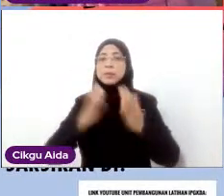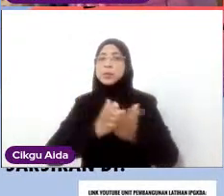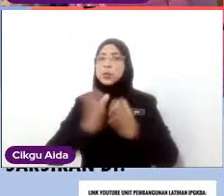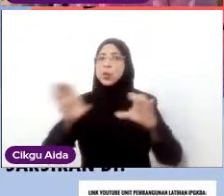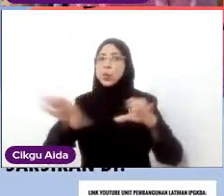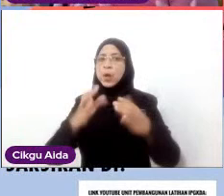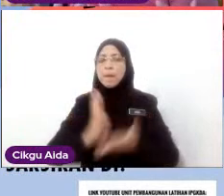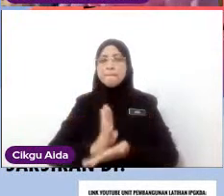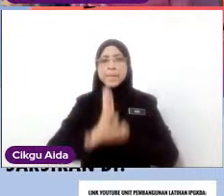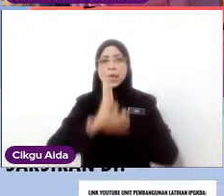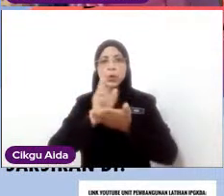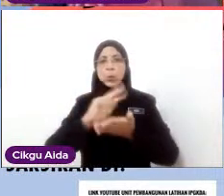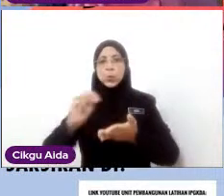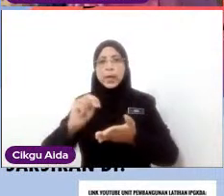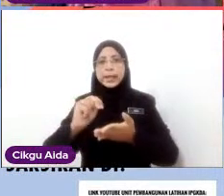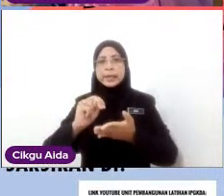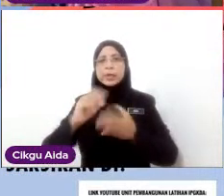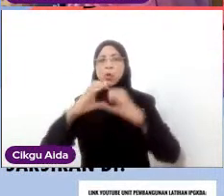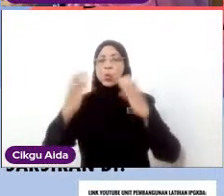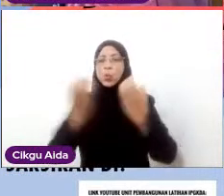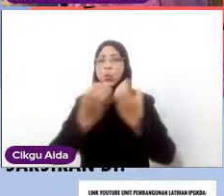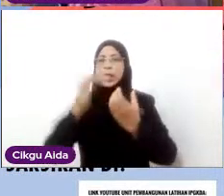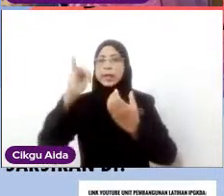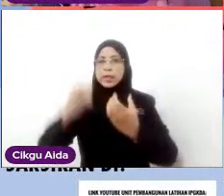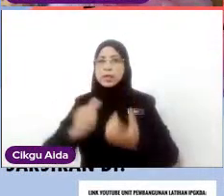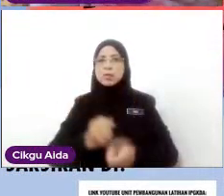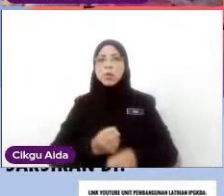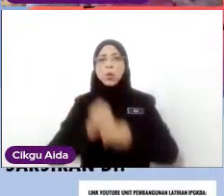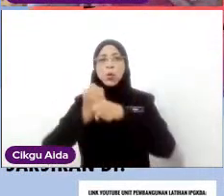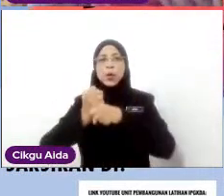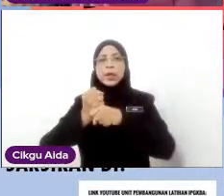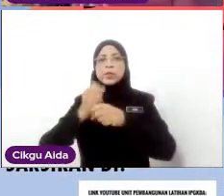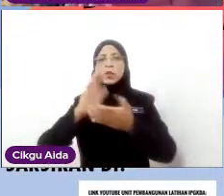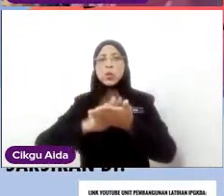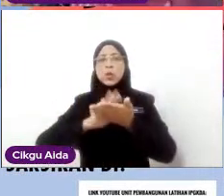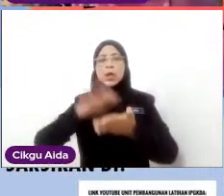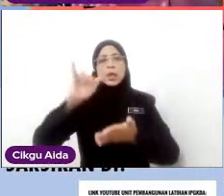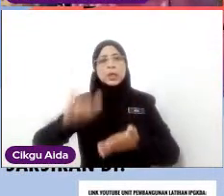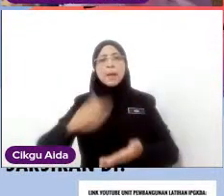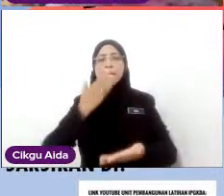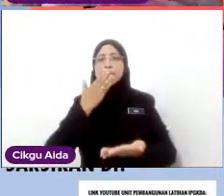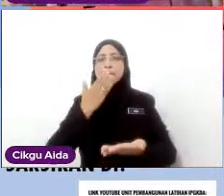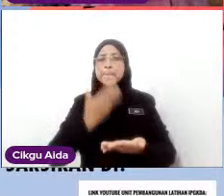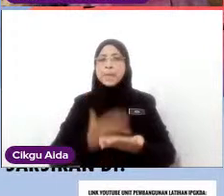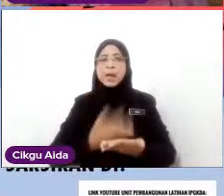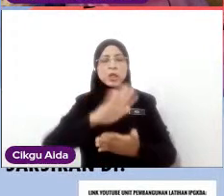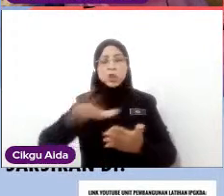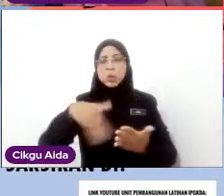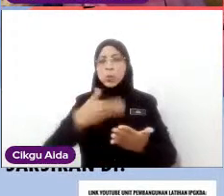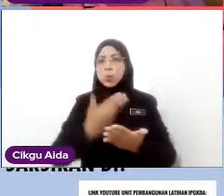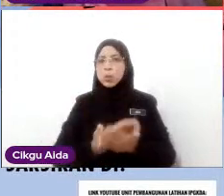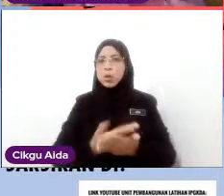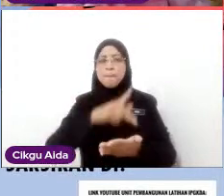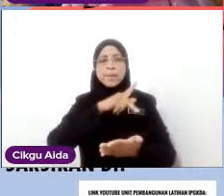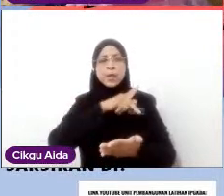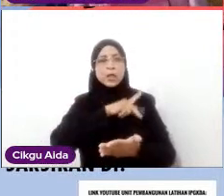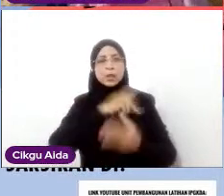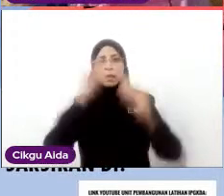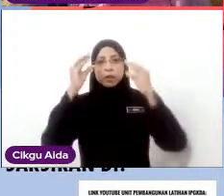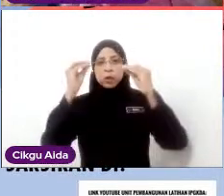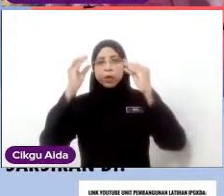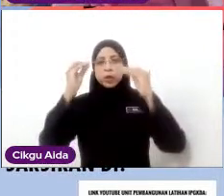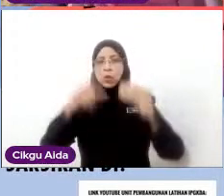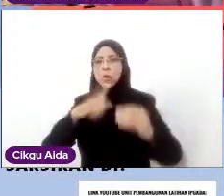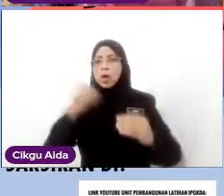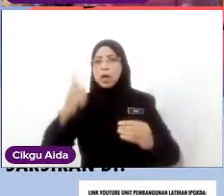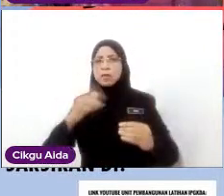memerlukan tim yang sangat supportive lah. Macam masa tu apa, KB pun sangat sportif, pengetua pun sangat sportif. Kita bagi tahu